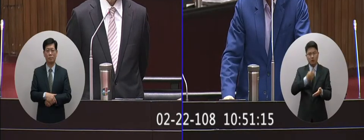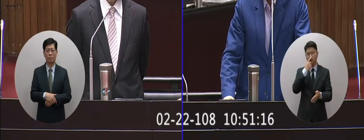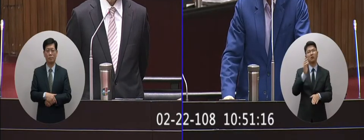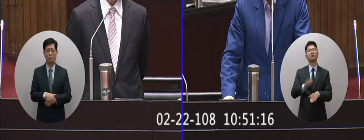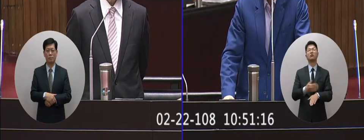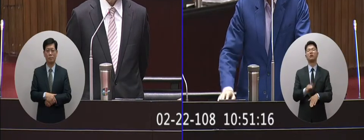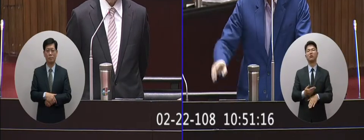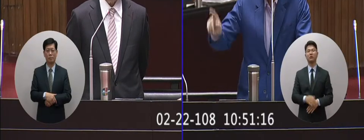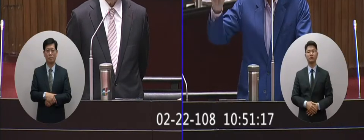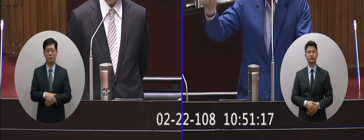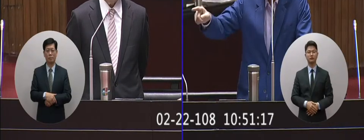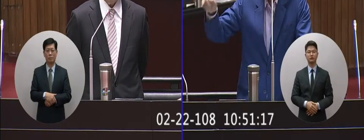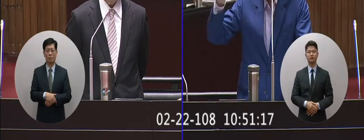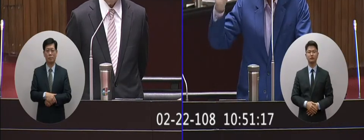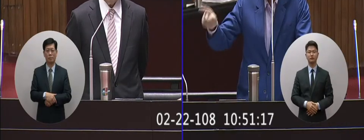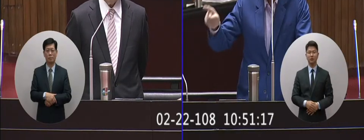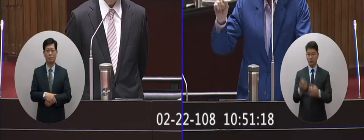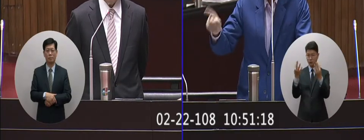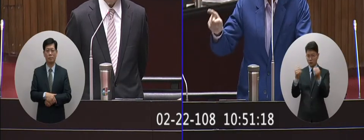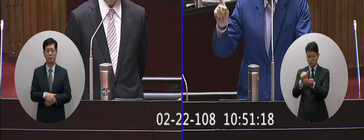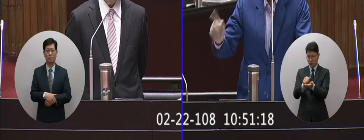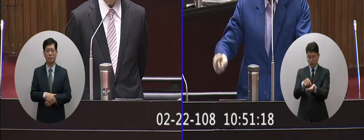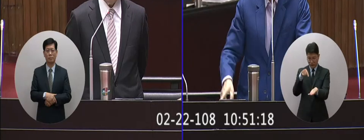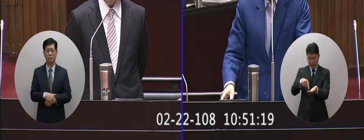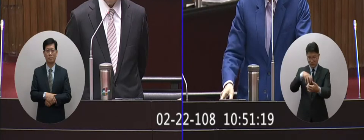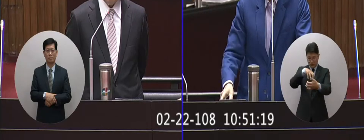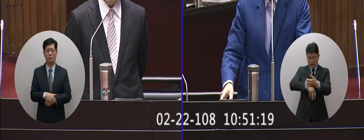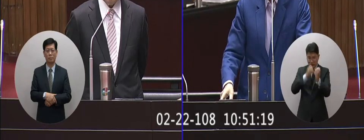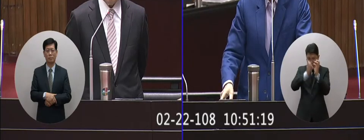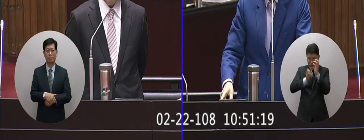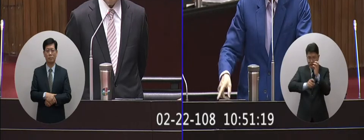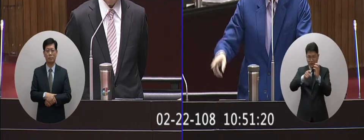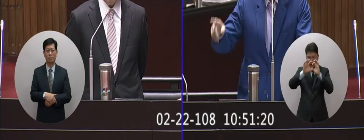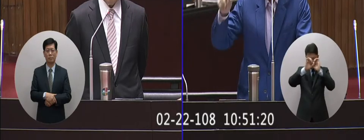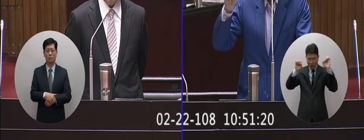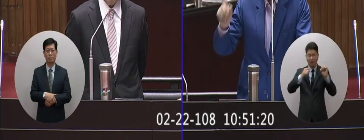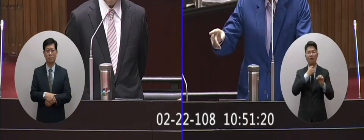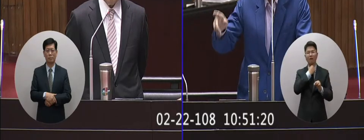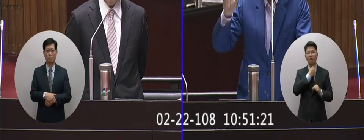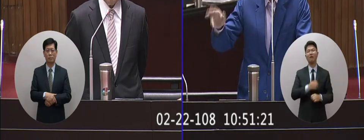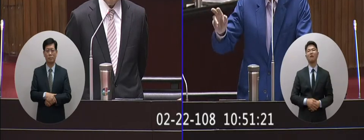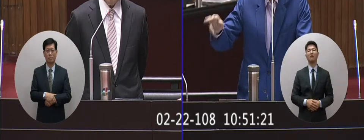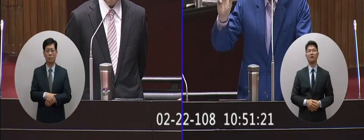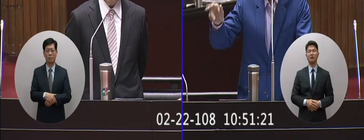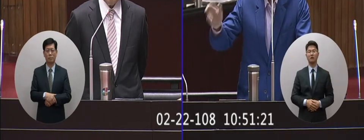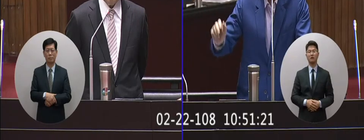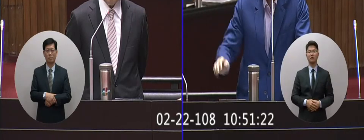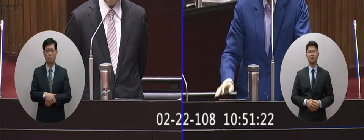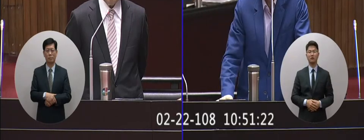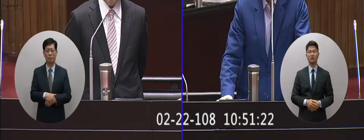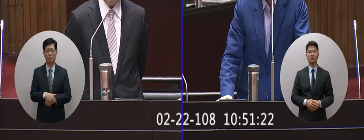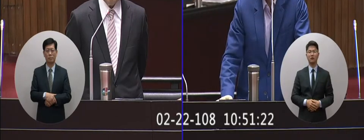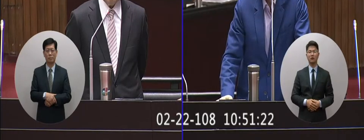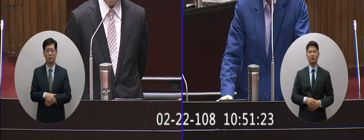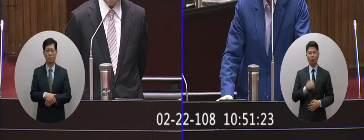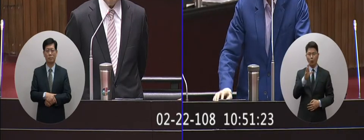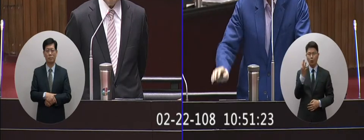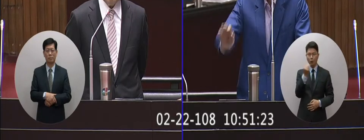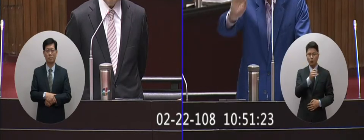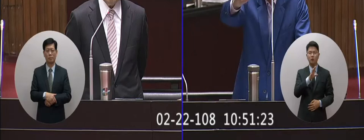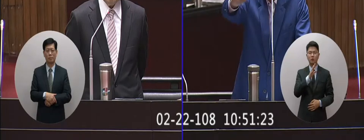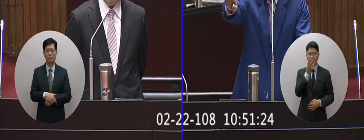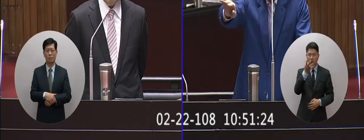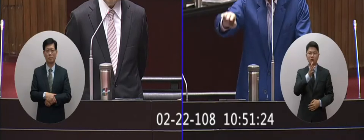啊。但是院长，这些数字你要实际去了解。有的很多基本上是工业产品的